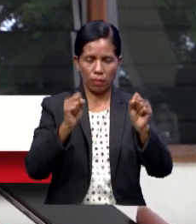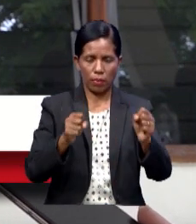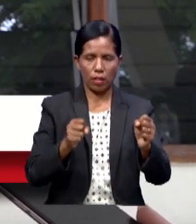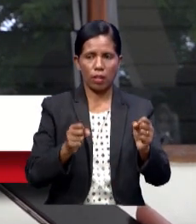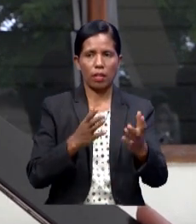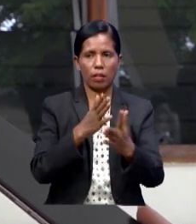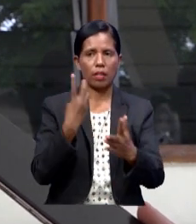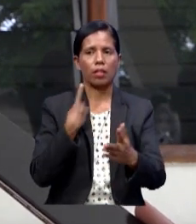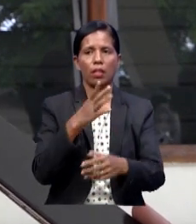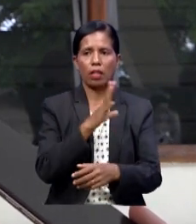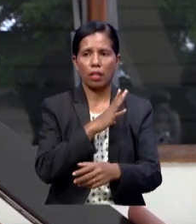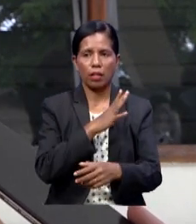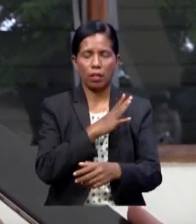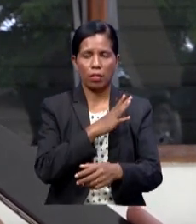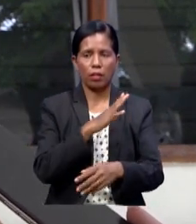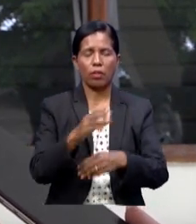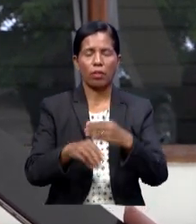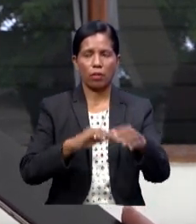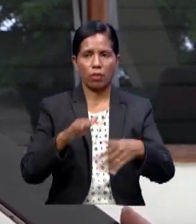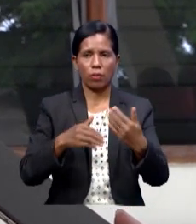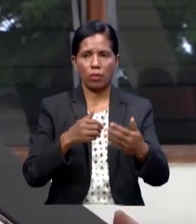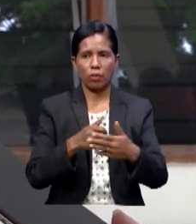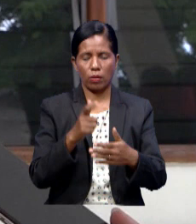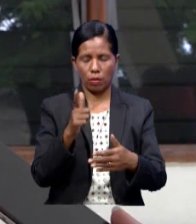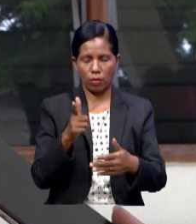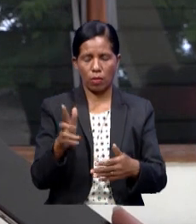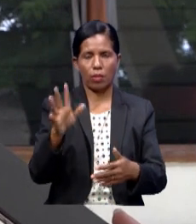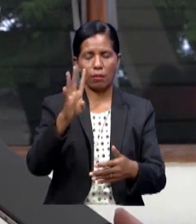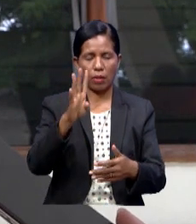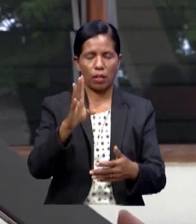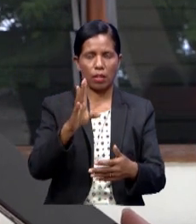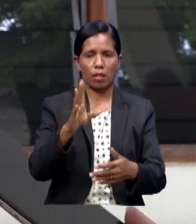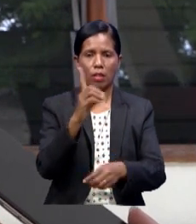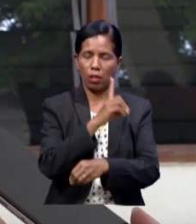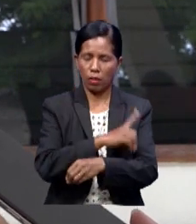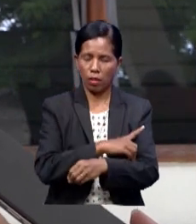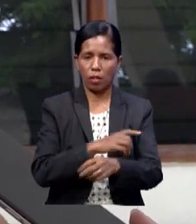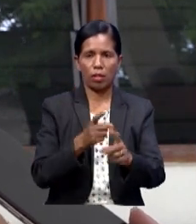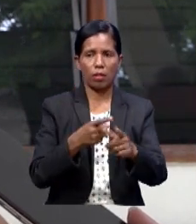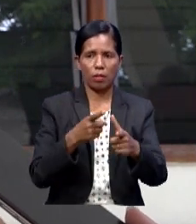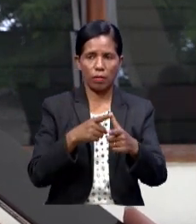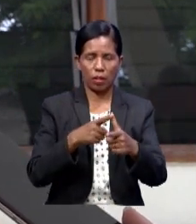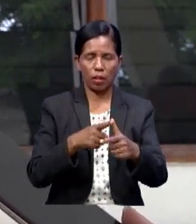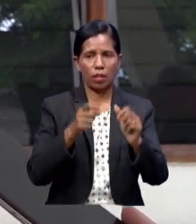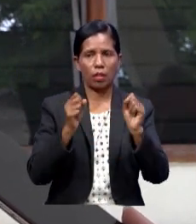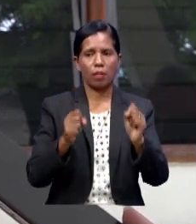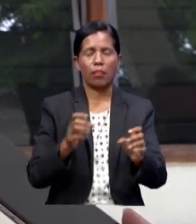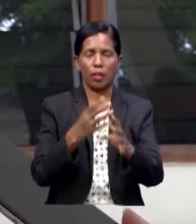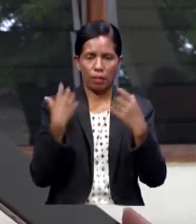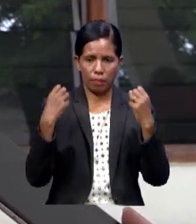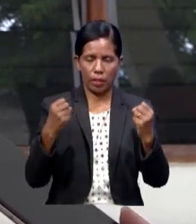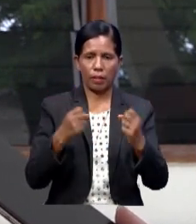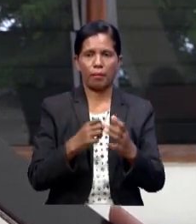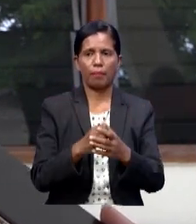Mai sita hen na faten 28 dias depois fui semente ne pa depois esto tunne bele metin duni.